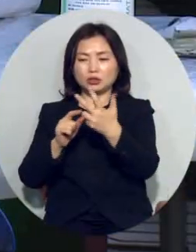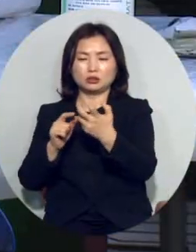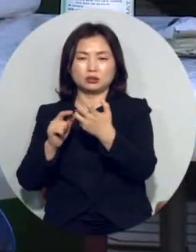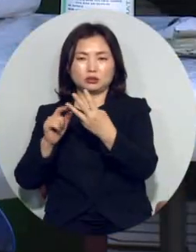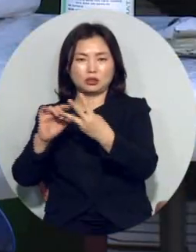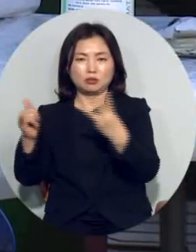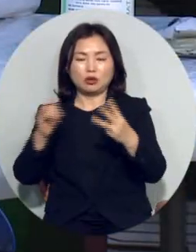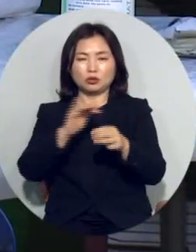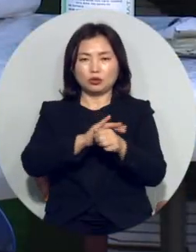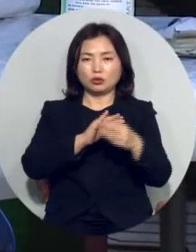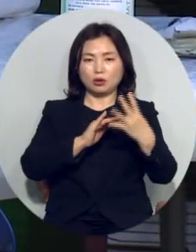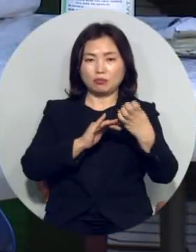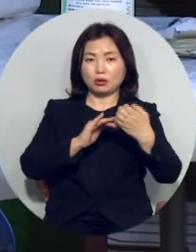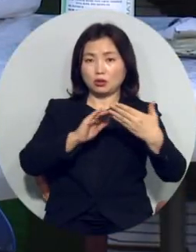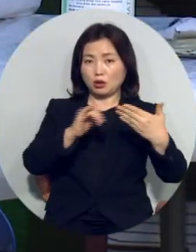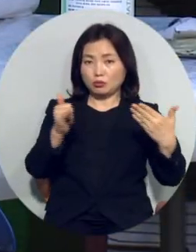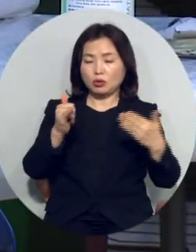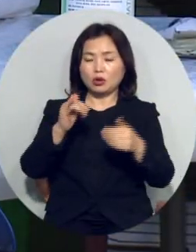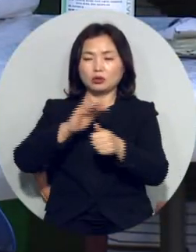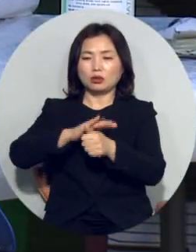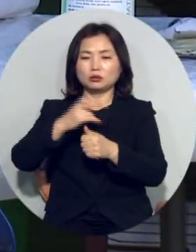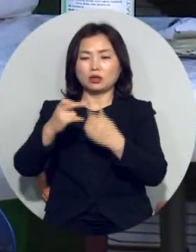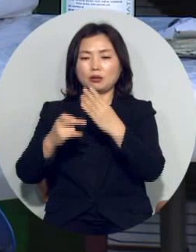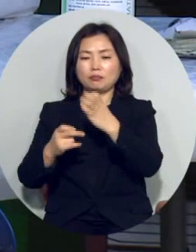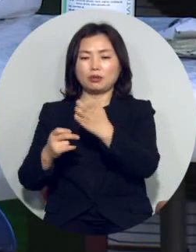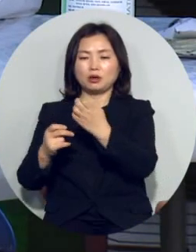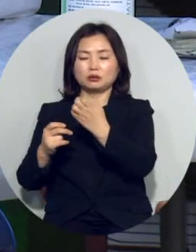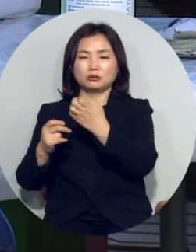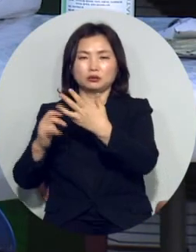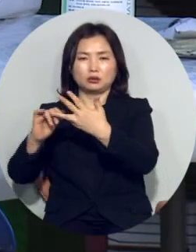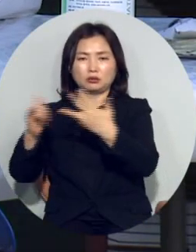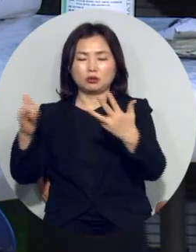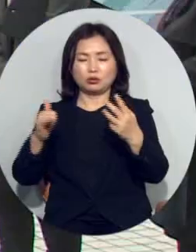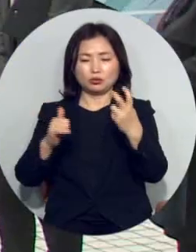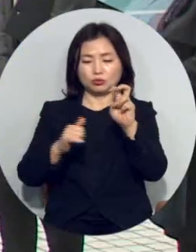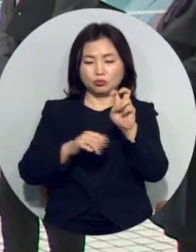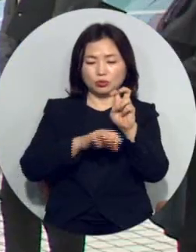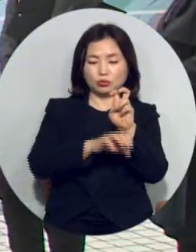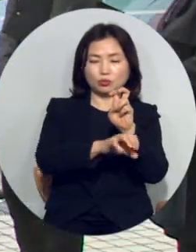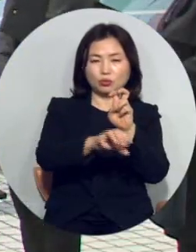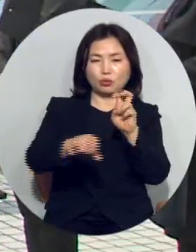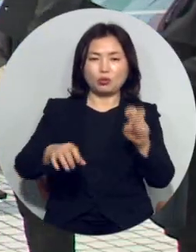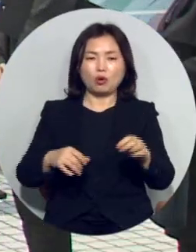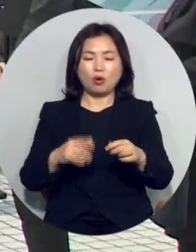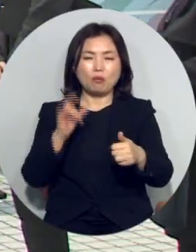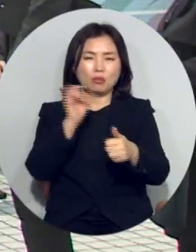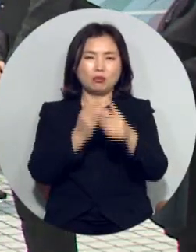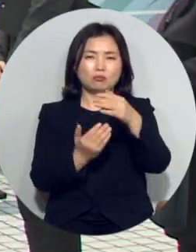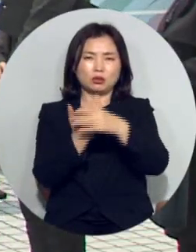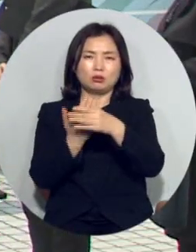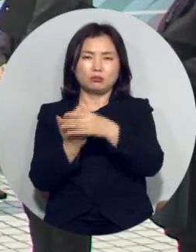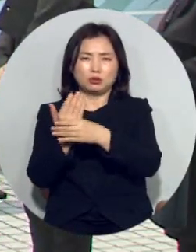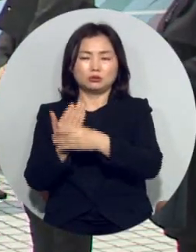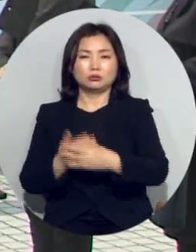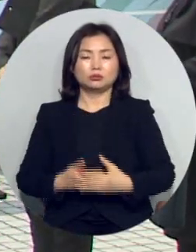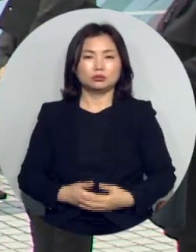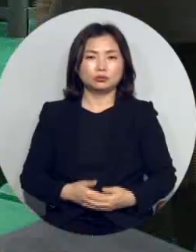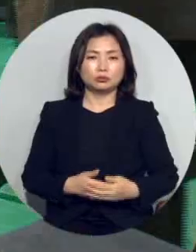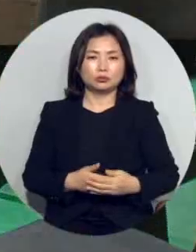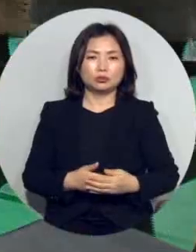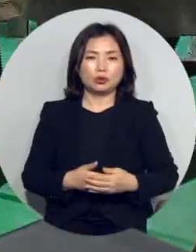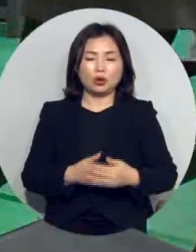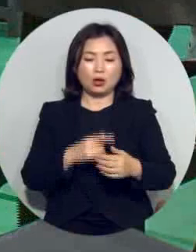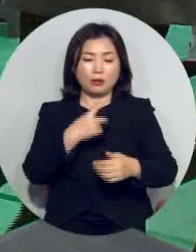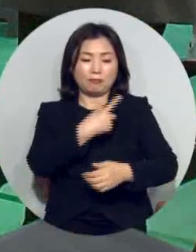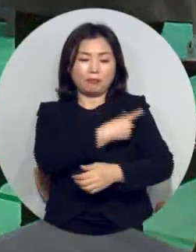3명 경주 49명 경산 48명 등 20개 시군에서 확진 자가 나왔습니다 특히